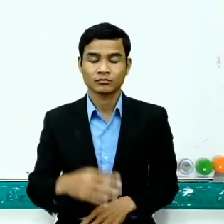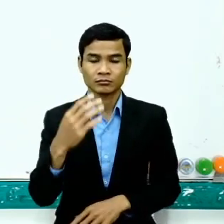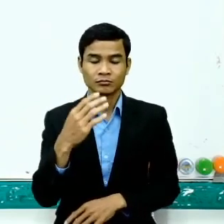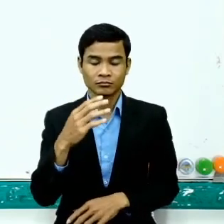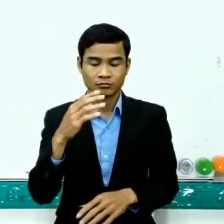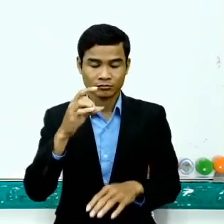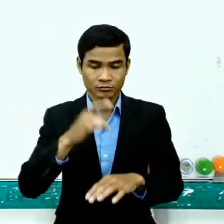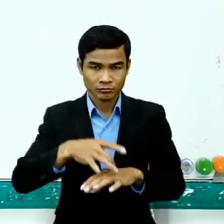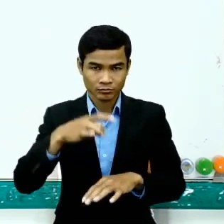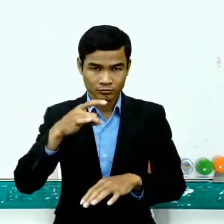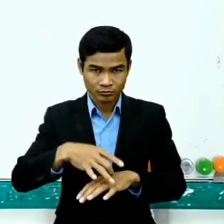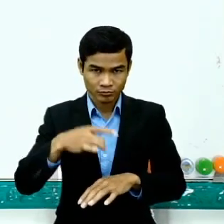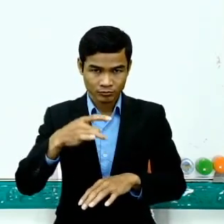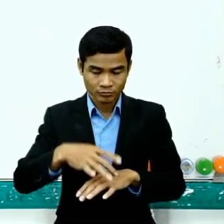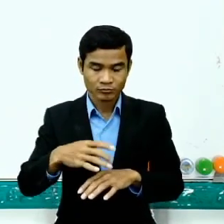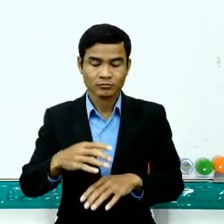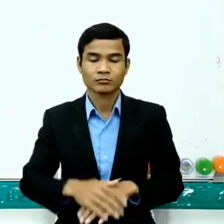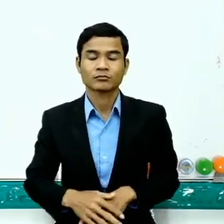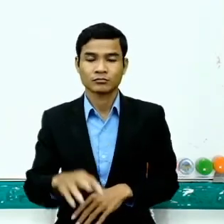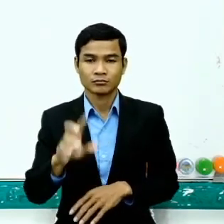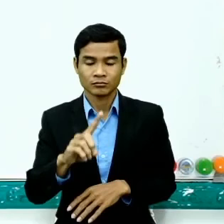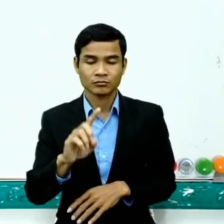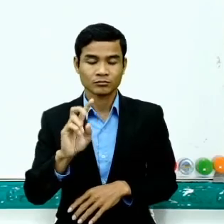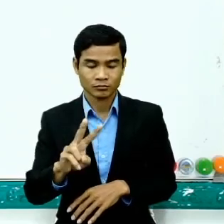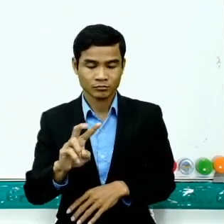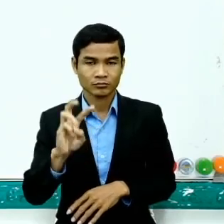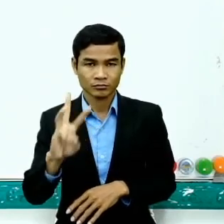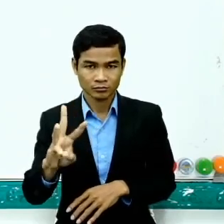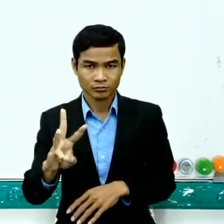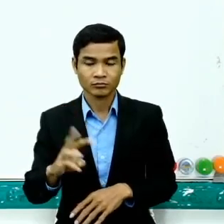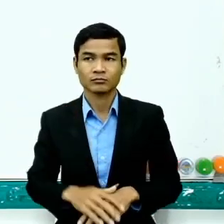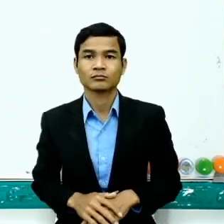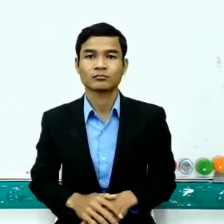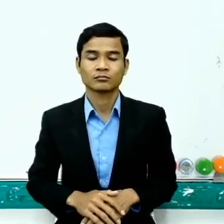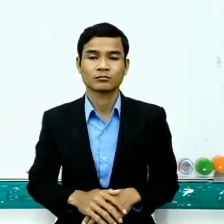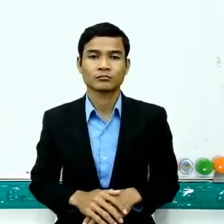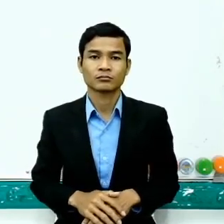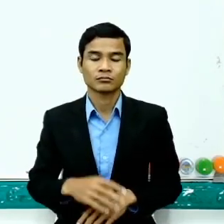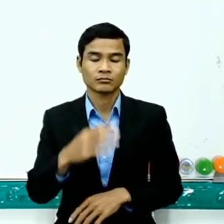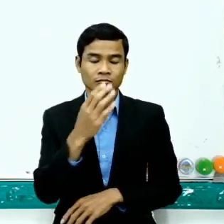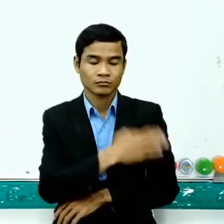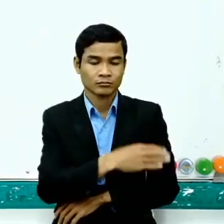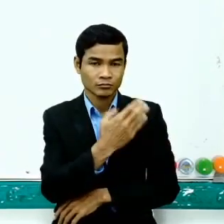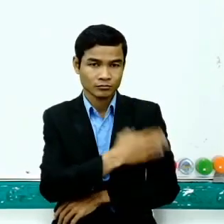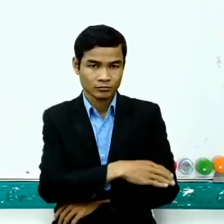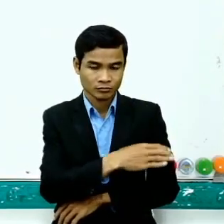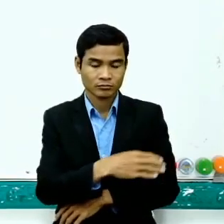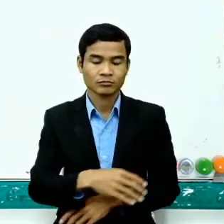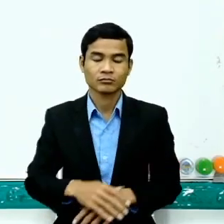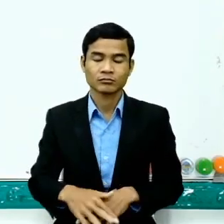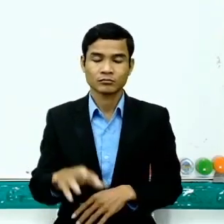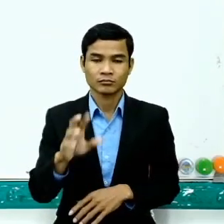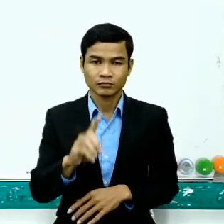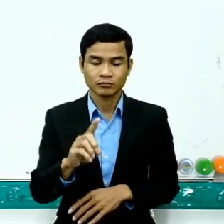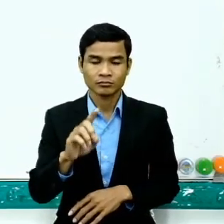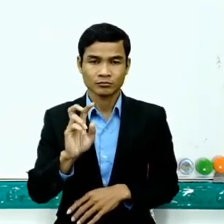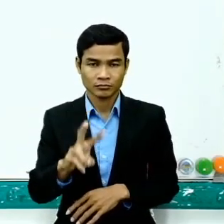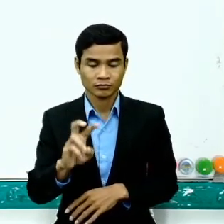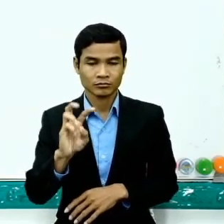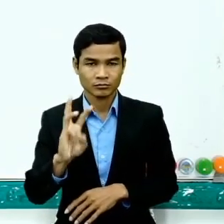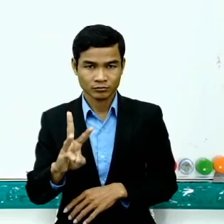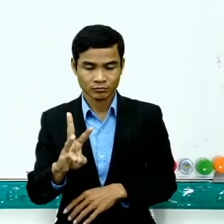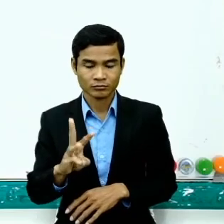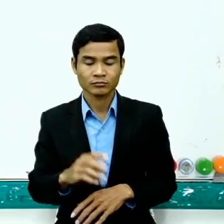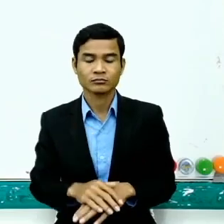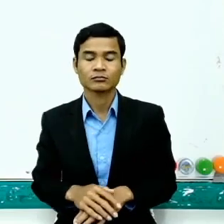bầy ơ lắc mùi bí bầy pom pom bom bay